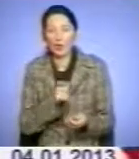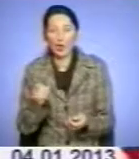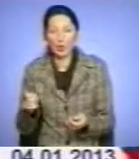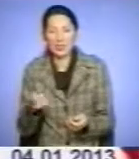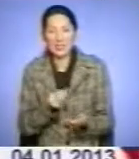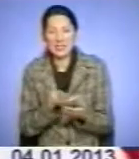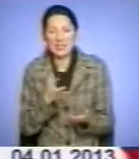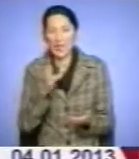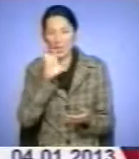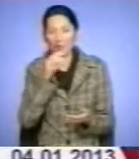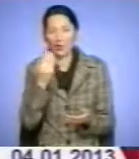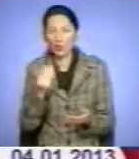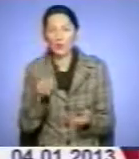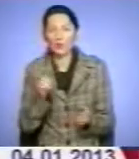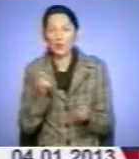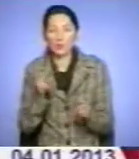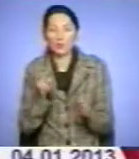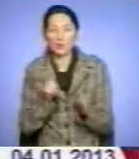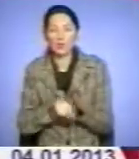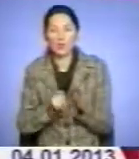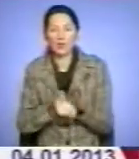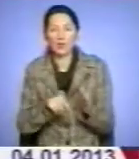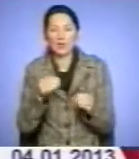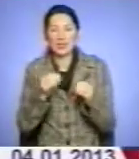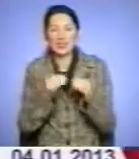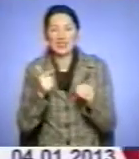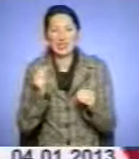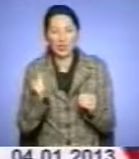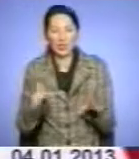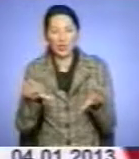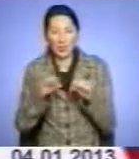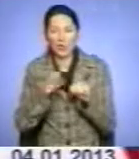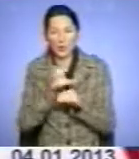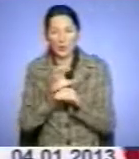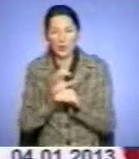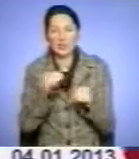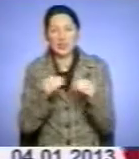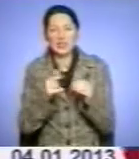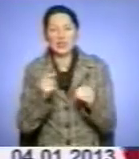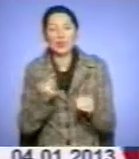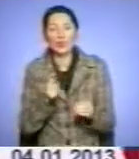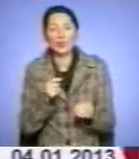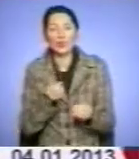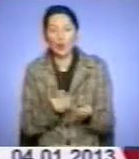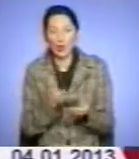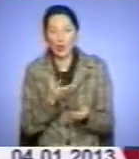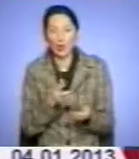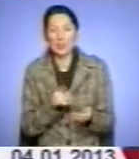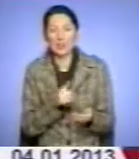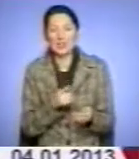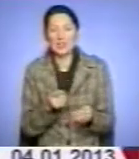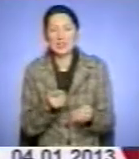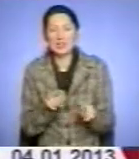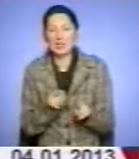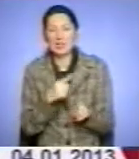ніж минулими роками. 10 гривень. 10 гривень? Так. А чого так дорого? Ні, ну то не за одну, то багато різних